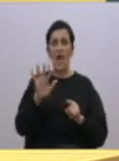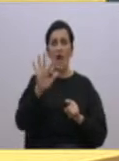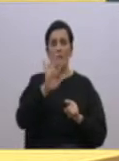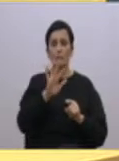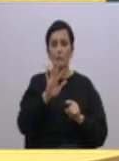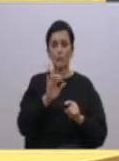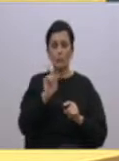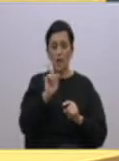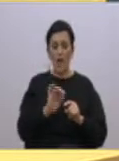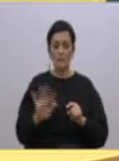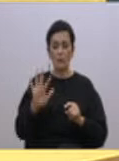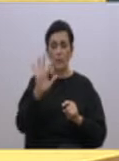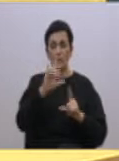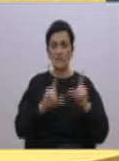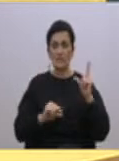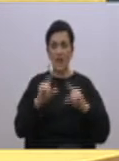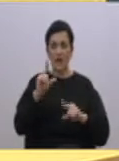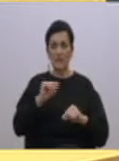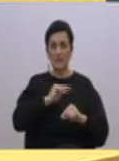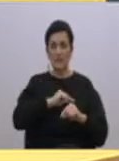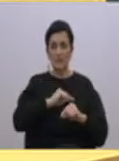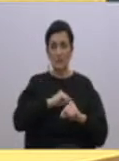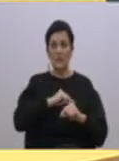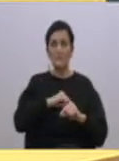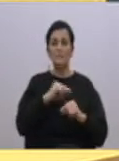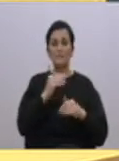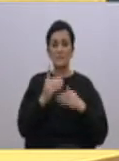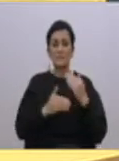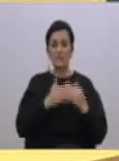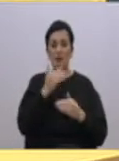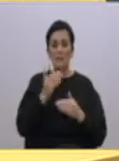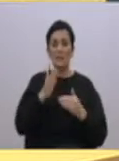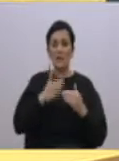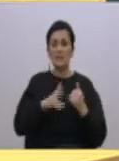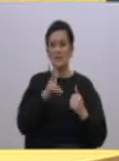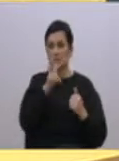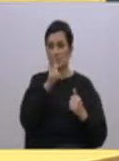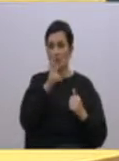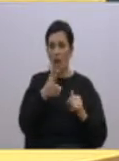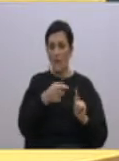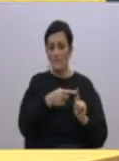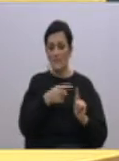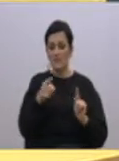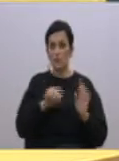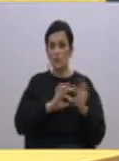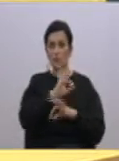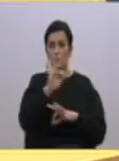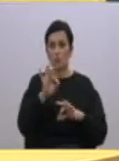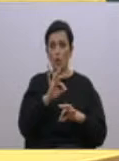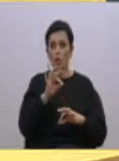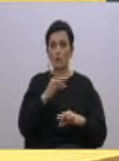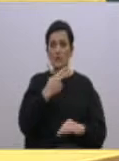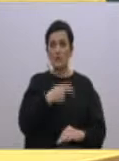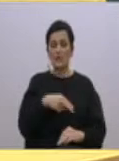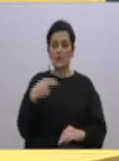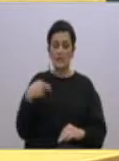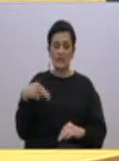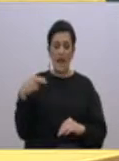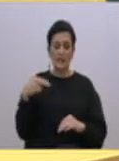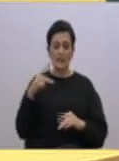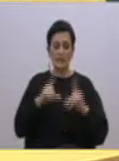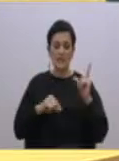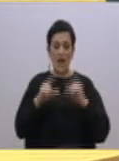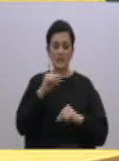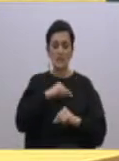სტატისტიკის სამსახურებთან. წარმატებით დავასრულეთ თითქმის სამწლიანი პროექტი დანიის სტატისტიკის სამსახურთან